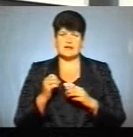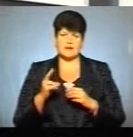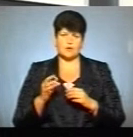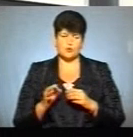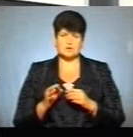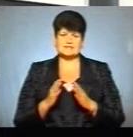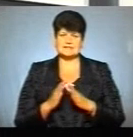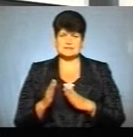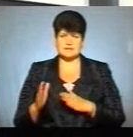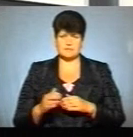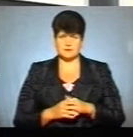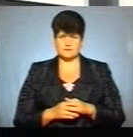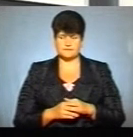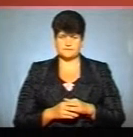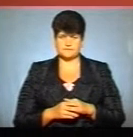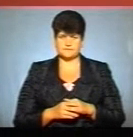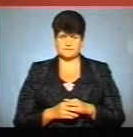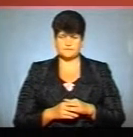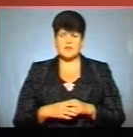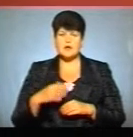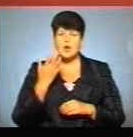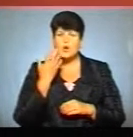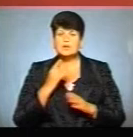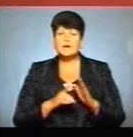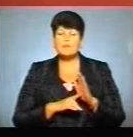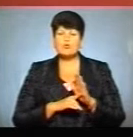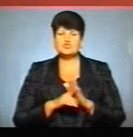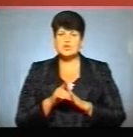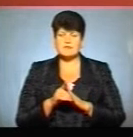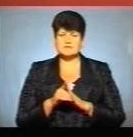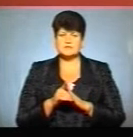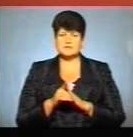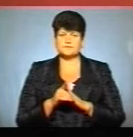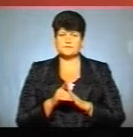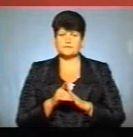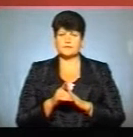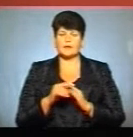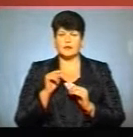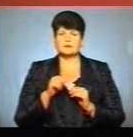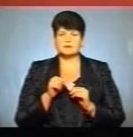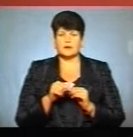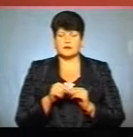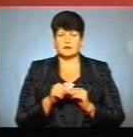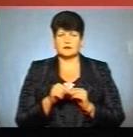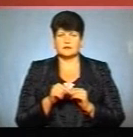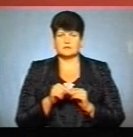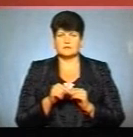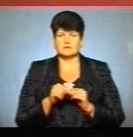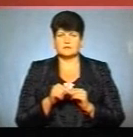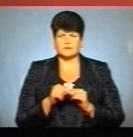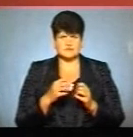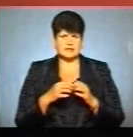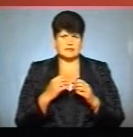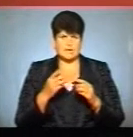та на відкритій території. А коли почався такий інтенсив, якщо можна так сказати? Тобто ми мали в середині літа навіть менше